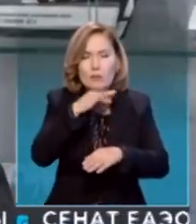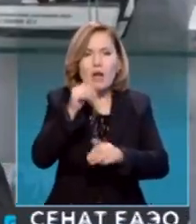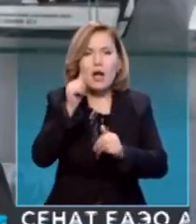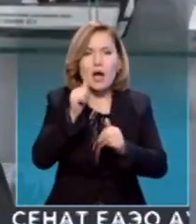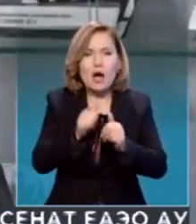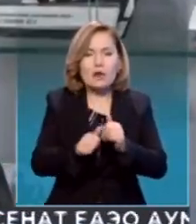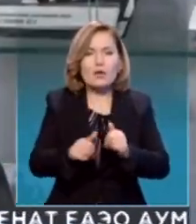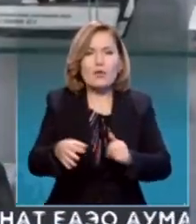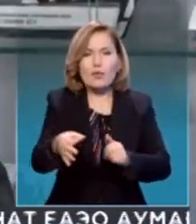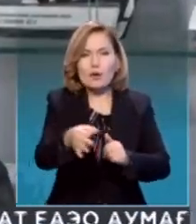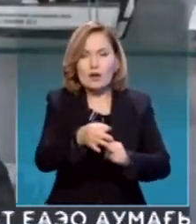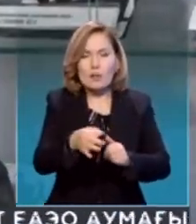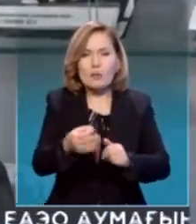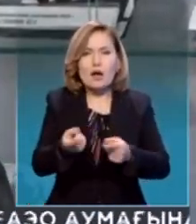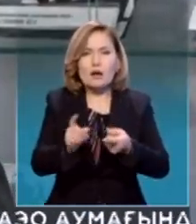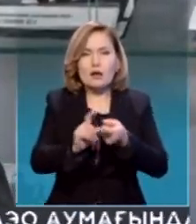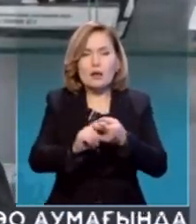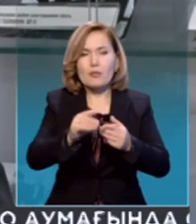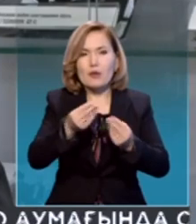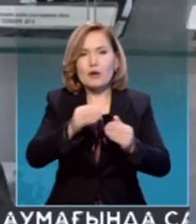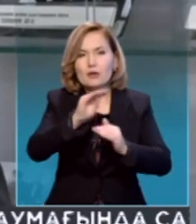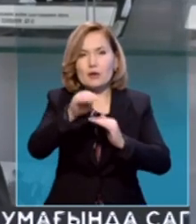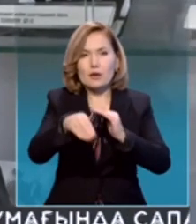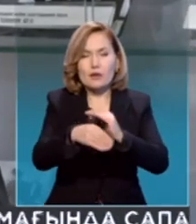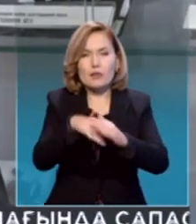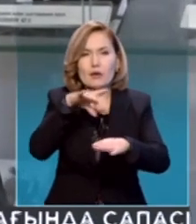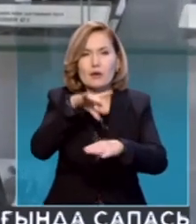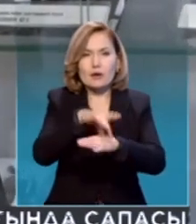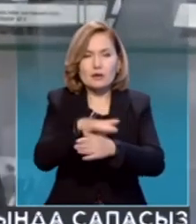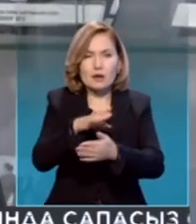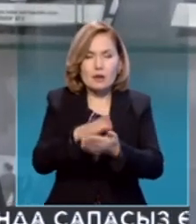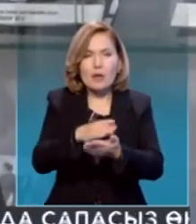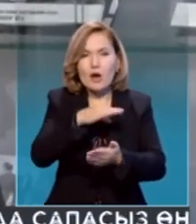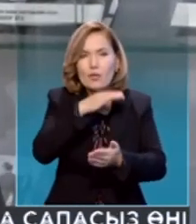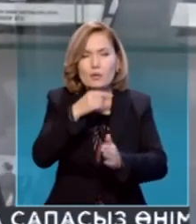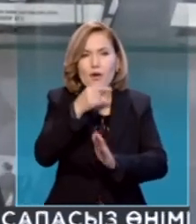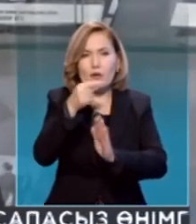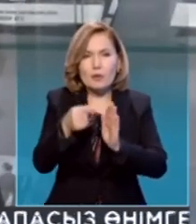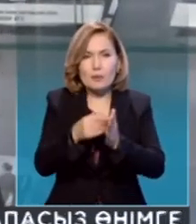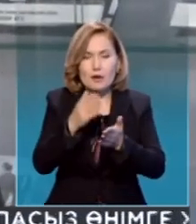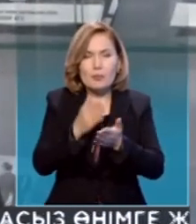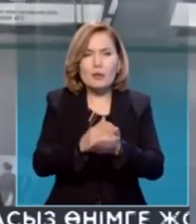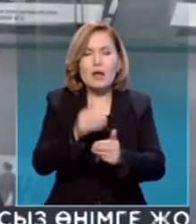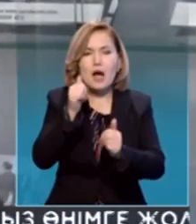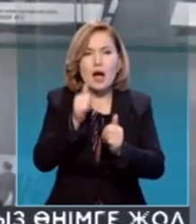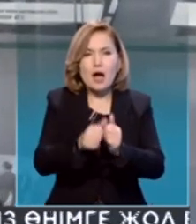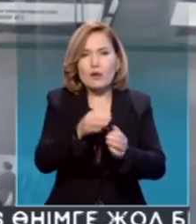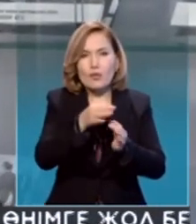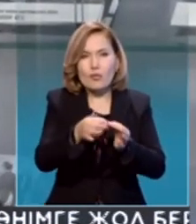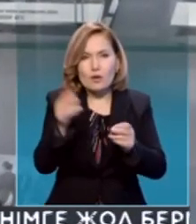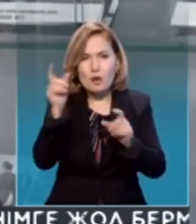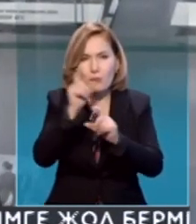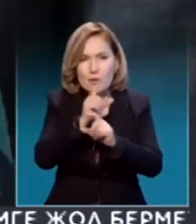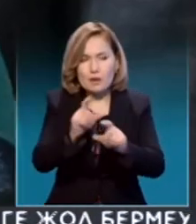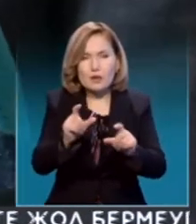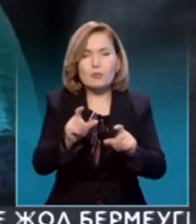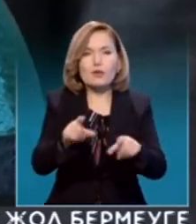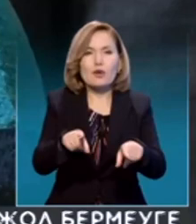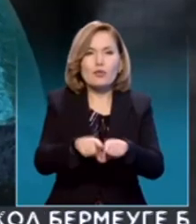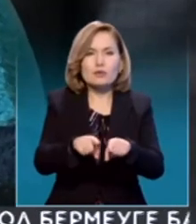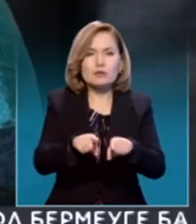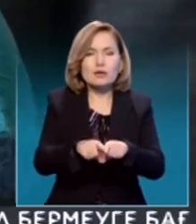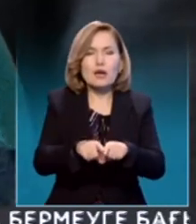өңірде сыбайлас жемқорлық тәуекел әкелетін сұрақтар арнайы әр өңірде карта ретінде құрылып, сол